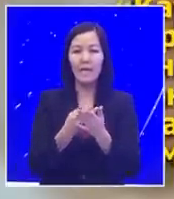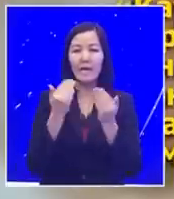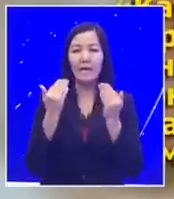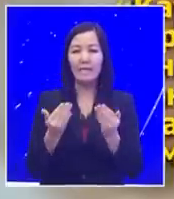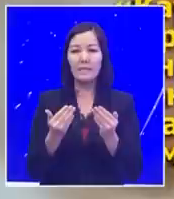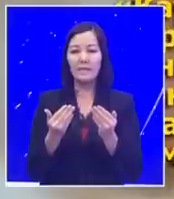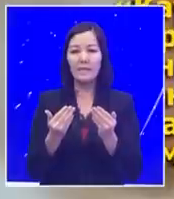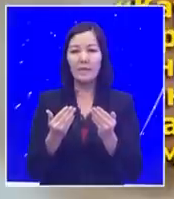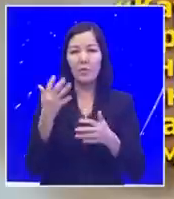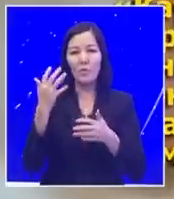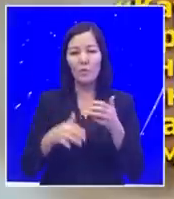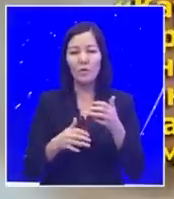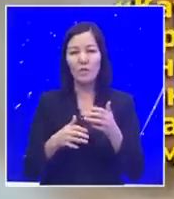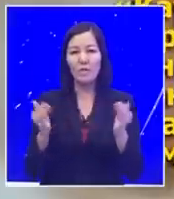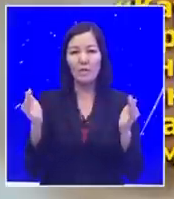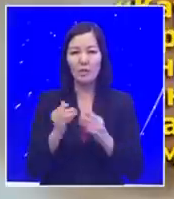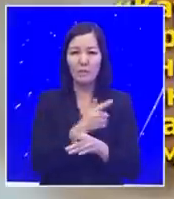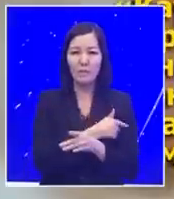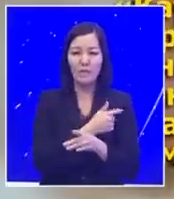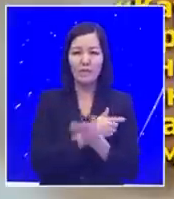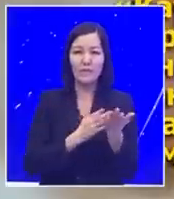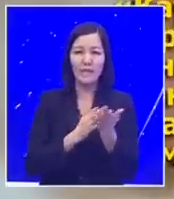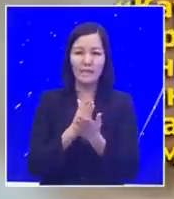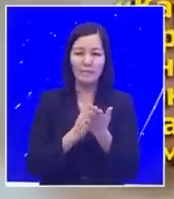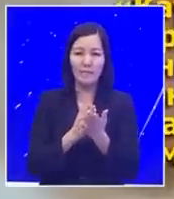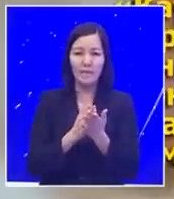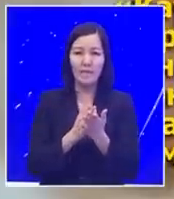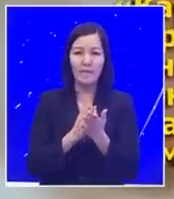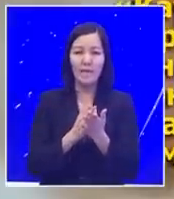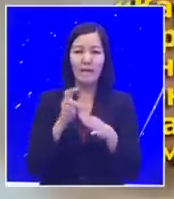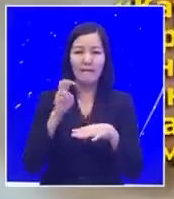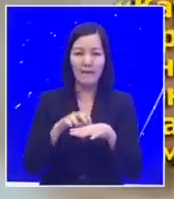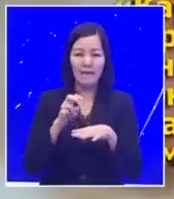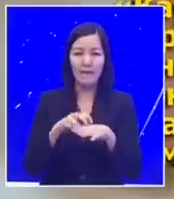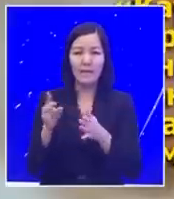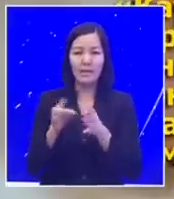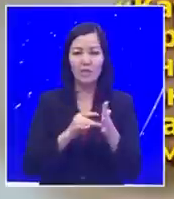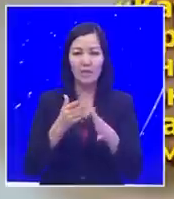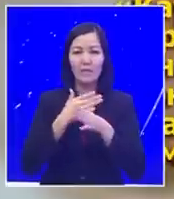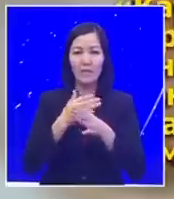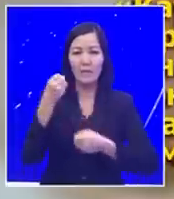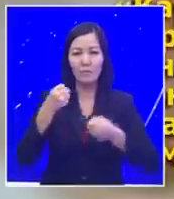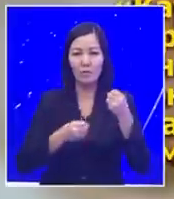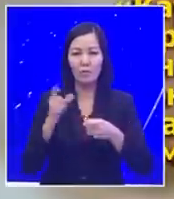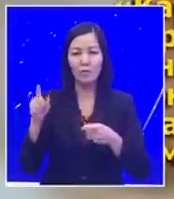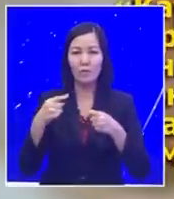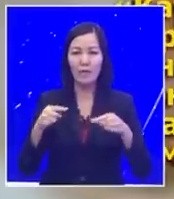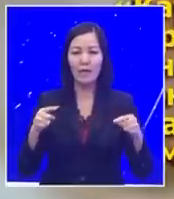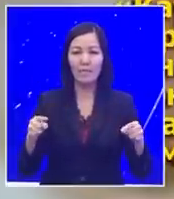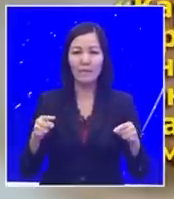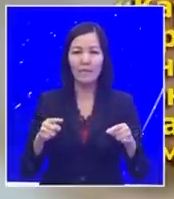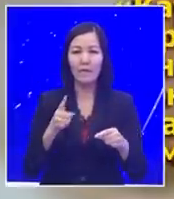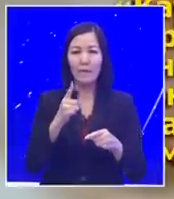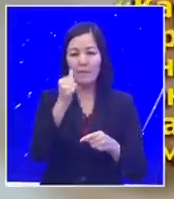дәрігерлер, орта және кіші медицина қызметкерлері, стационарлық дәрігерлер, жедел жәрдем жүргізушілері тағы басқалары, оларға